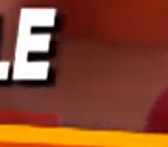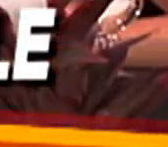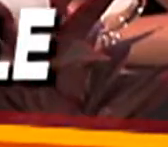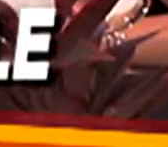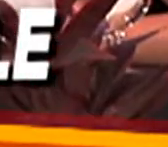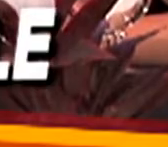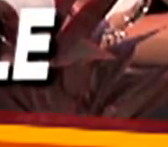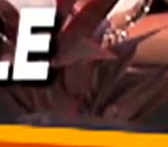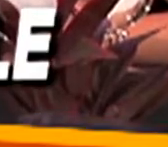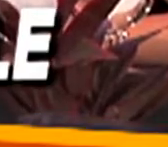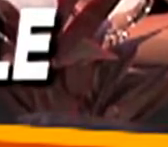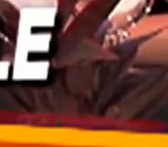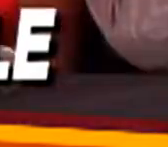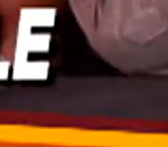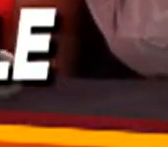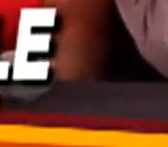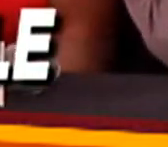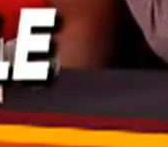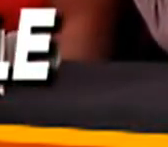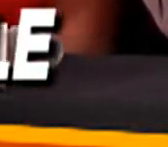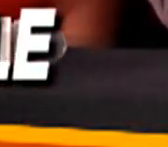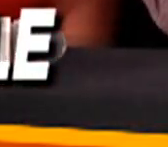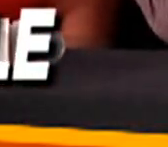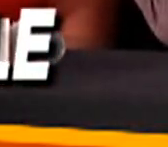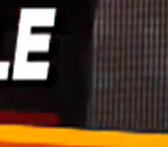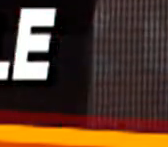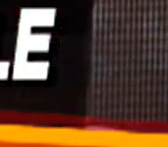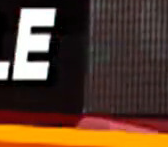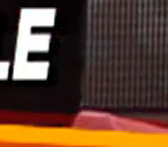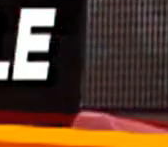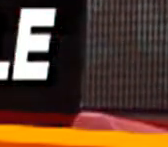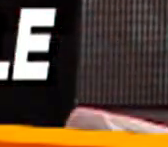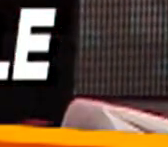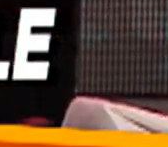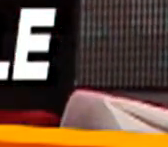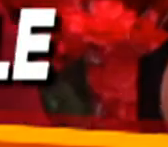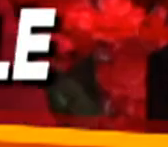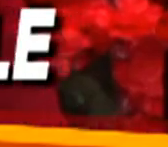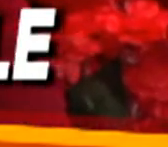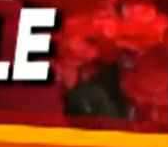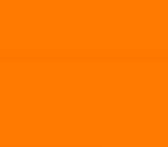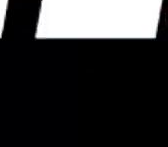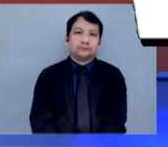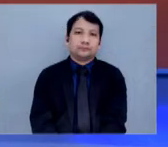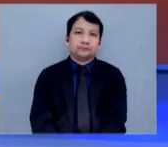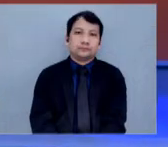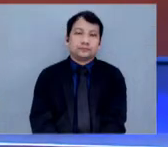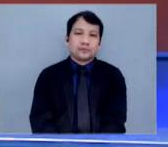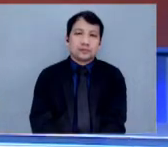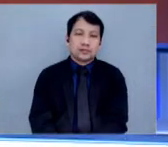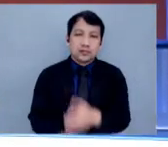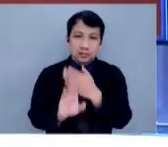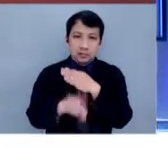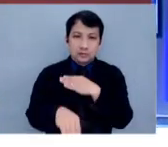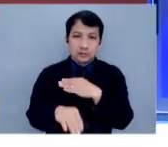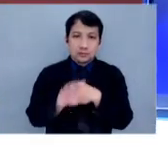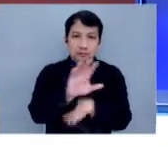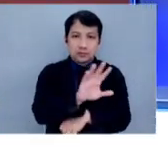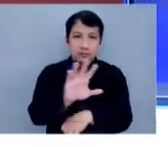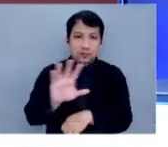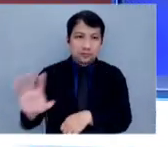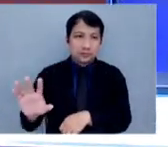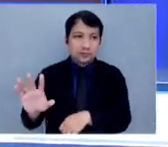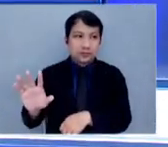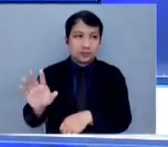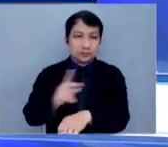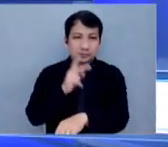ng Can't Buy Me Love, emosyonal sa nalalapit na pagtatapos ng serye. Tutok lang, mga kapatid, magbabalik pa ang